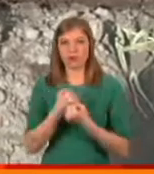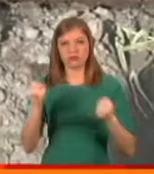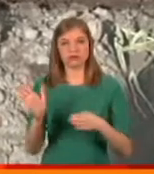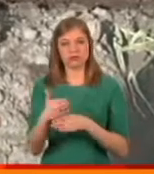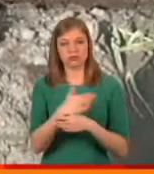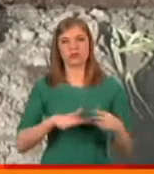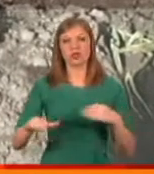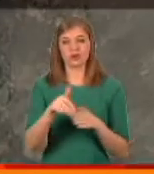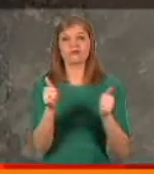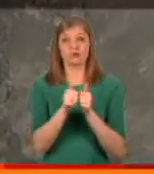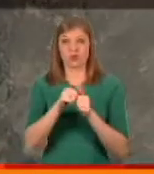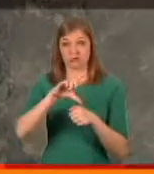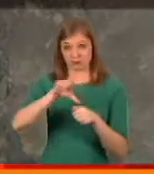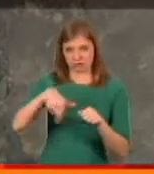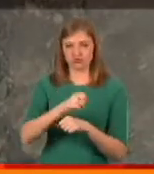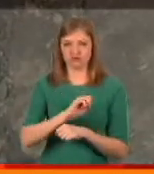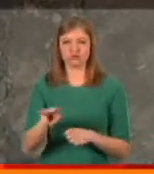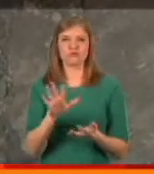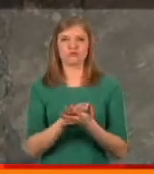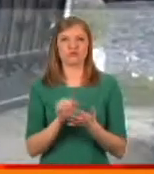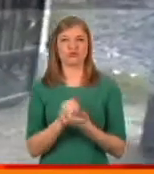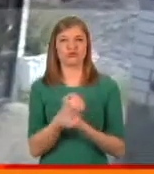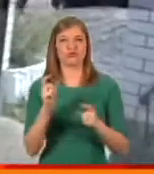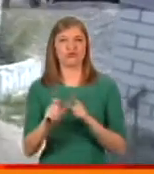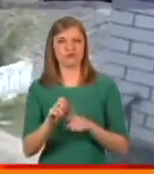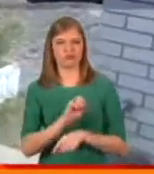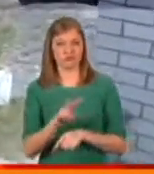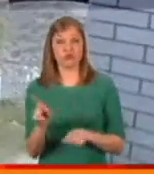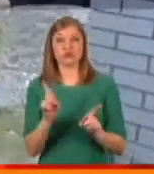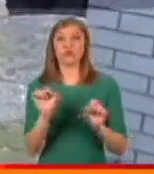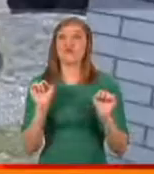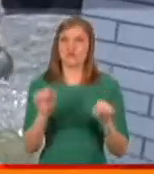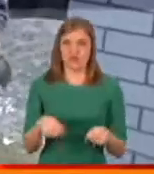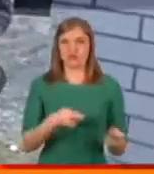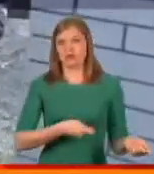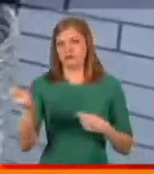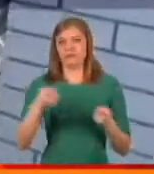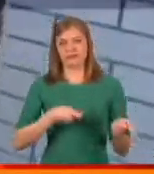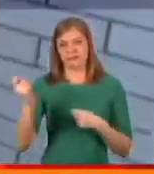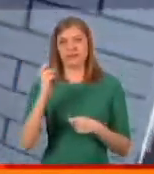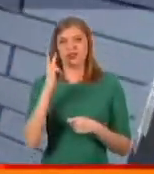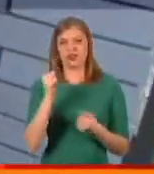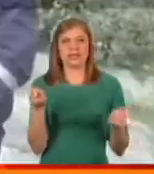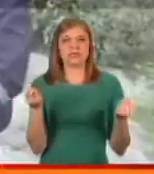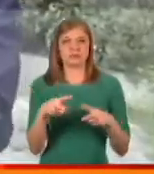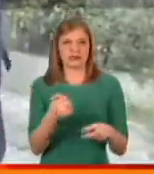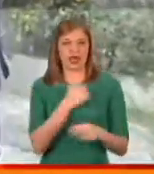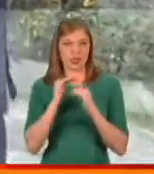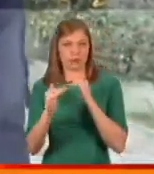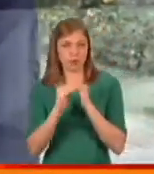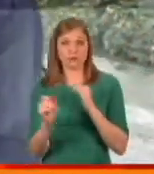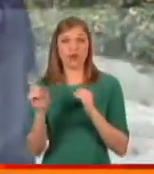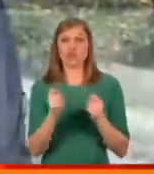території і досі біля арсеналу знаходять пошкоджені набої. Те, що можуть, вони вивозять на спеціальні полігони, а те,